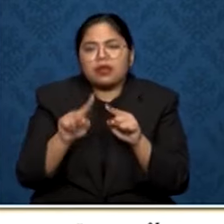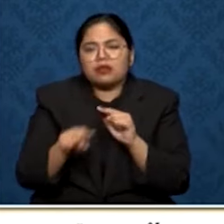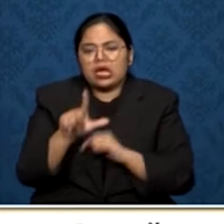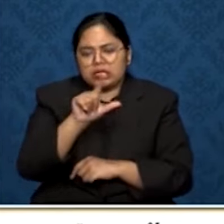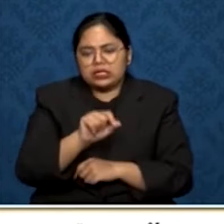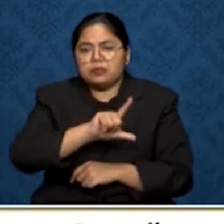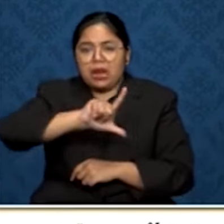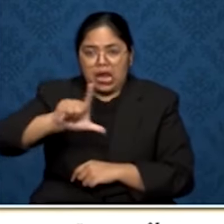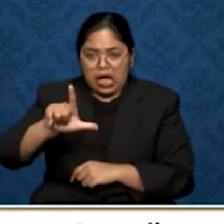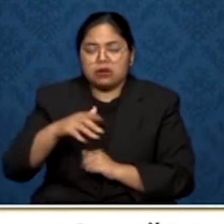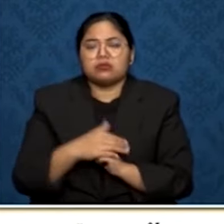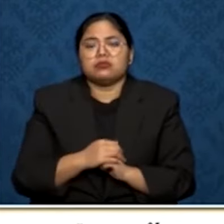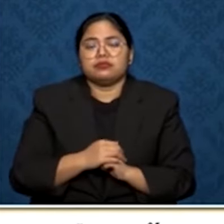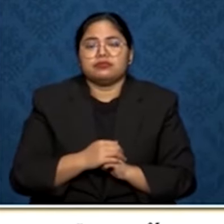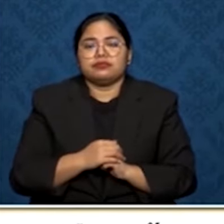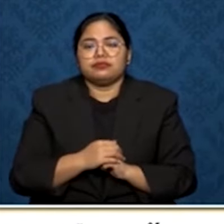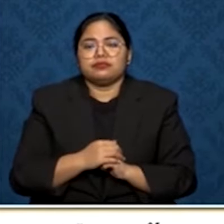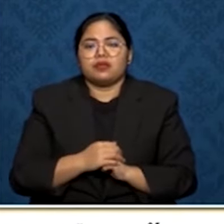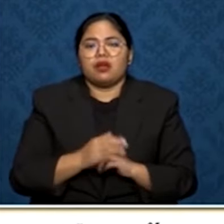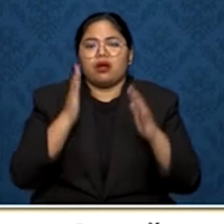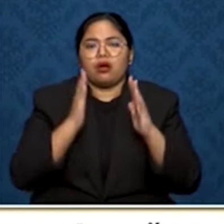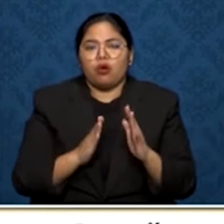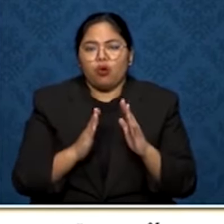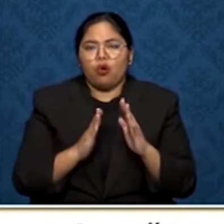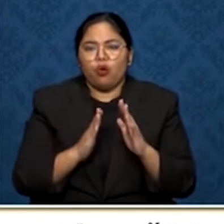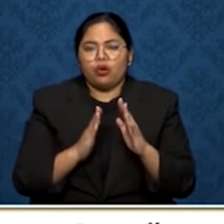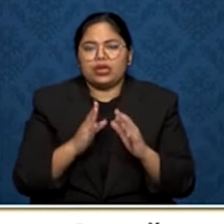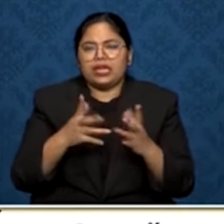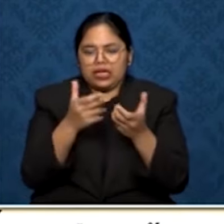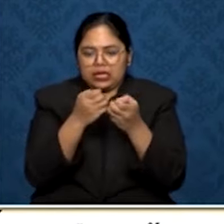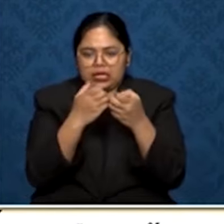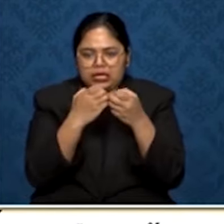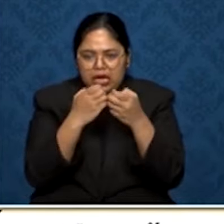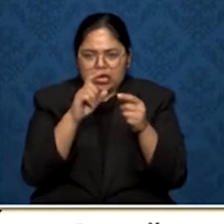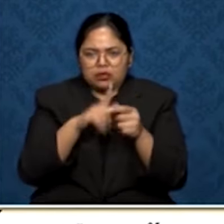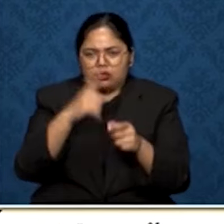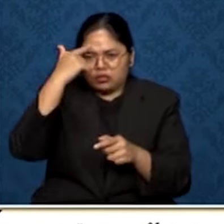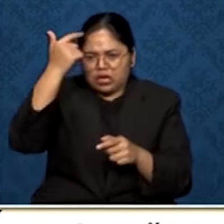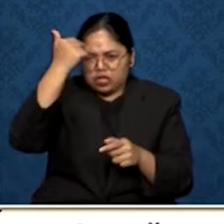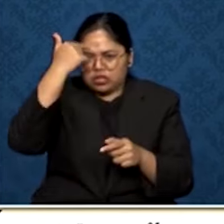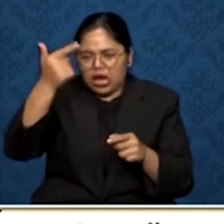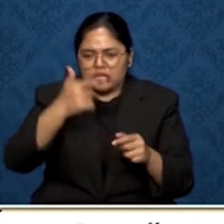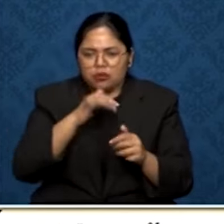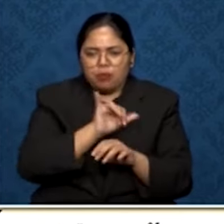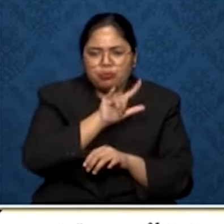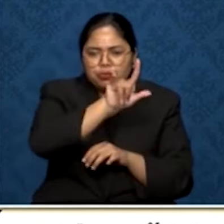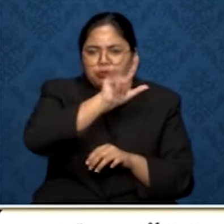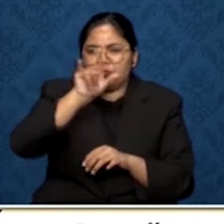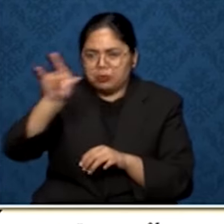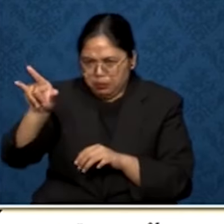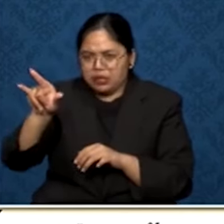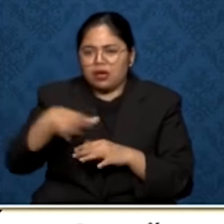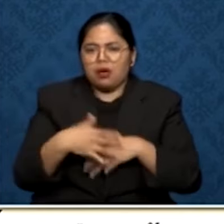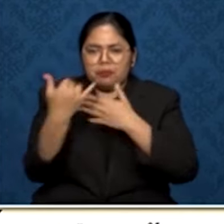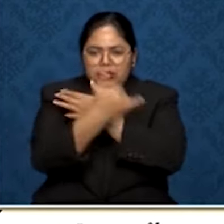คือเรามีนักิลา e-sport เกงๆ ที่เข้าไปแ่งเมองนอกได้ใช่ไครับอยู่แล้ว แต่ทกรง ไ้